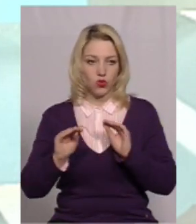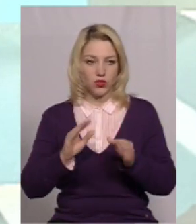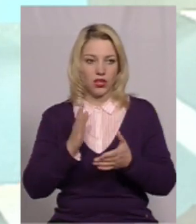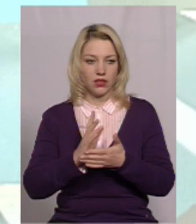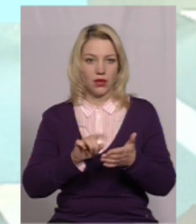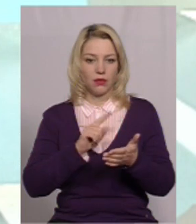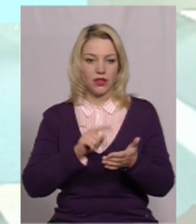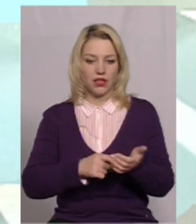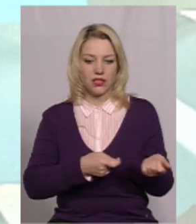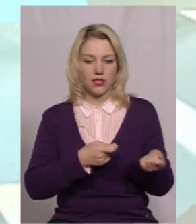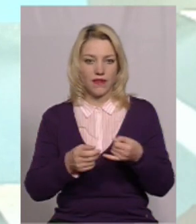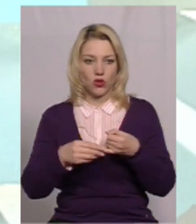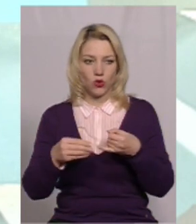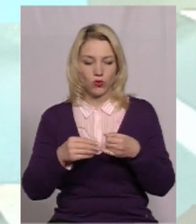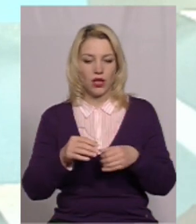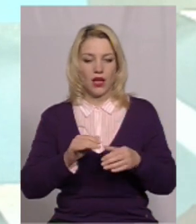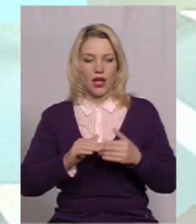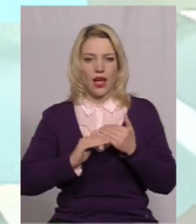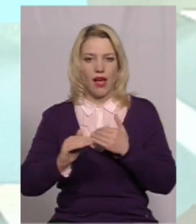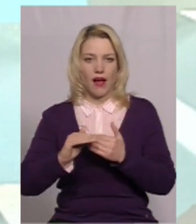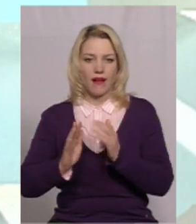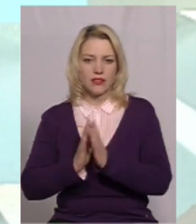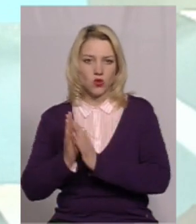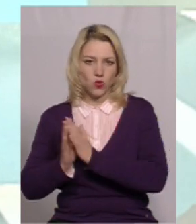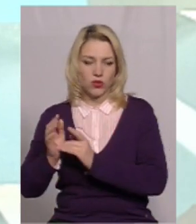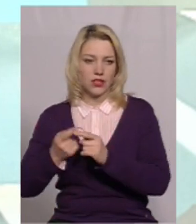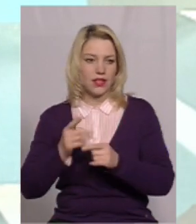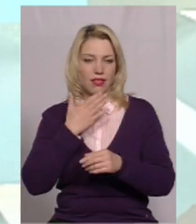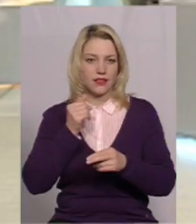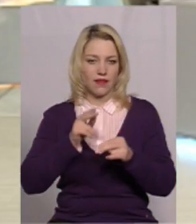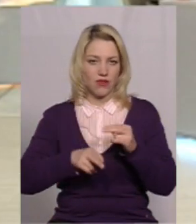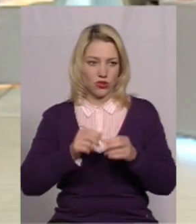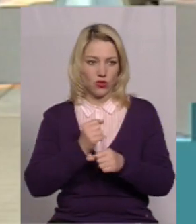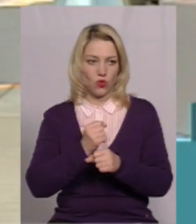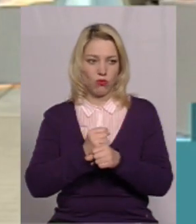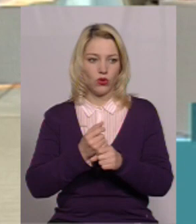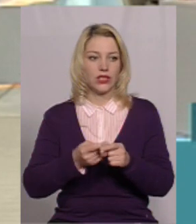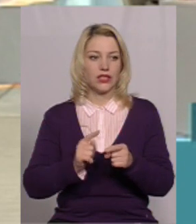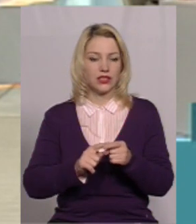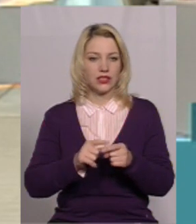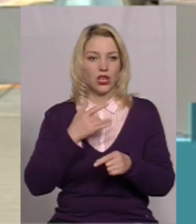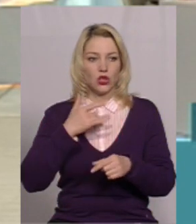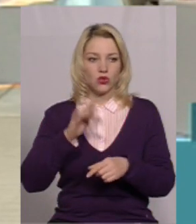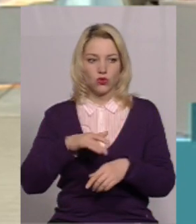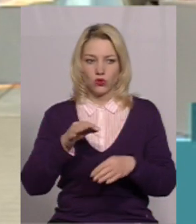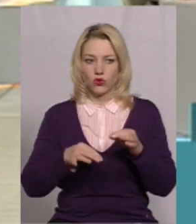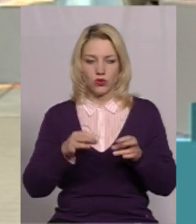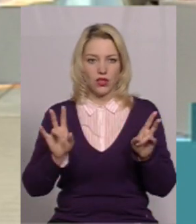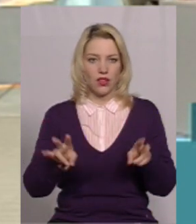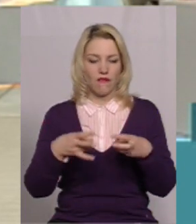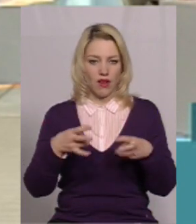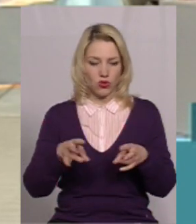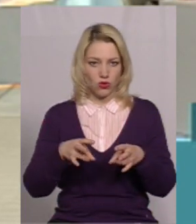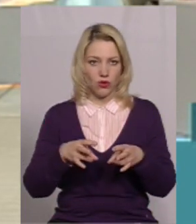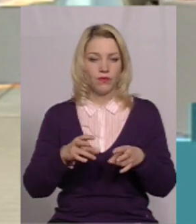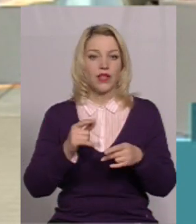питання з завезенням ґрунтом, засівом газонів. Це незавершена робота, і якби її строго судити, думаю, не варто.